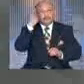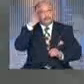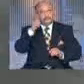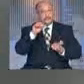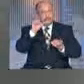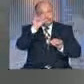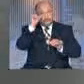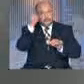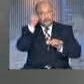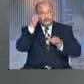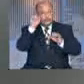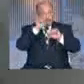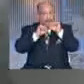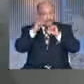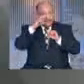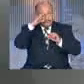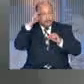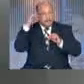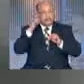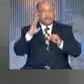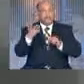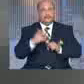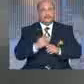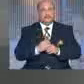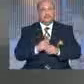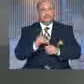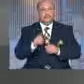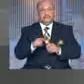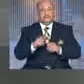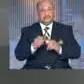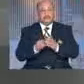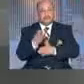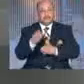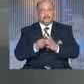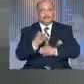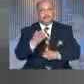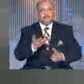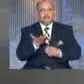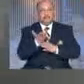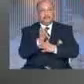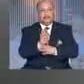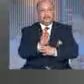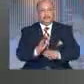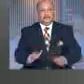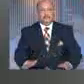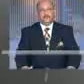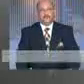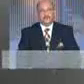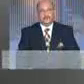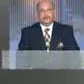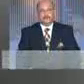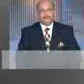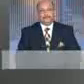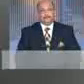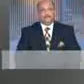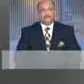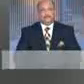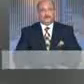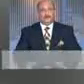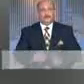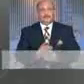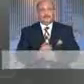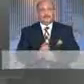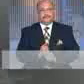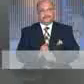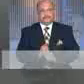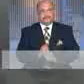للاطلاع على آخر ما استجد في هذا الاختصاص. بأحدث التقنيات العلمية والتكنولوجية في طب العيون أجريت